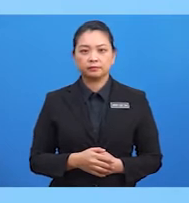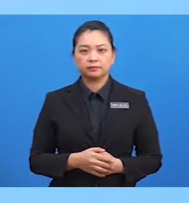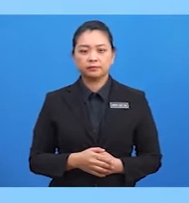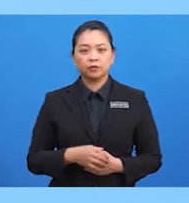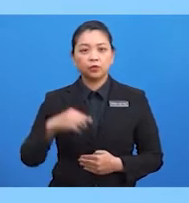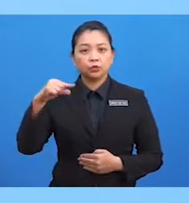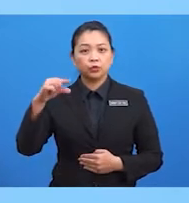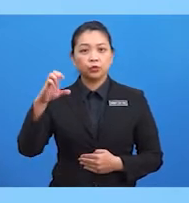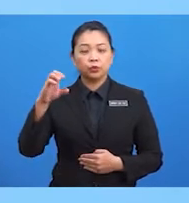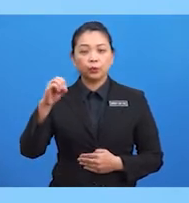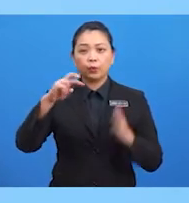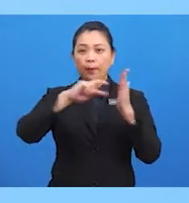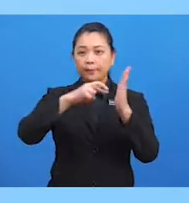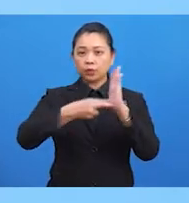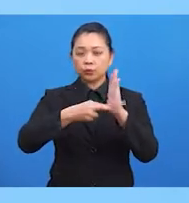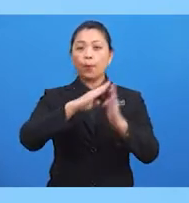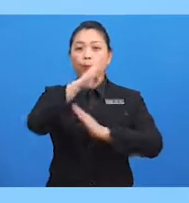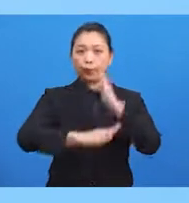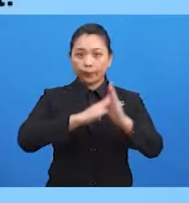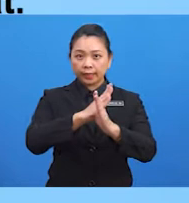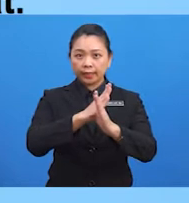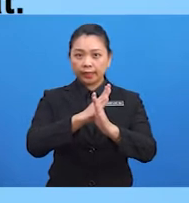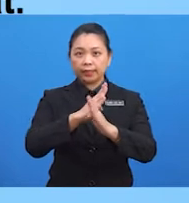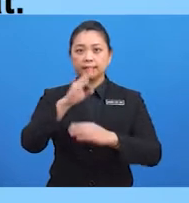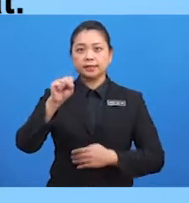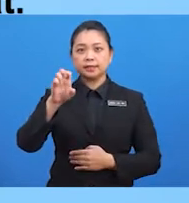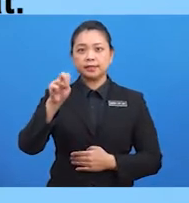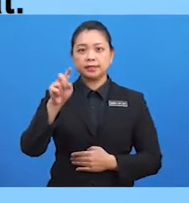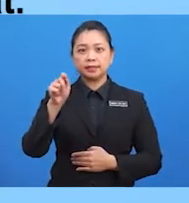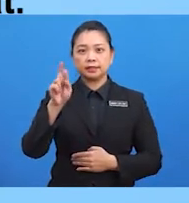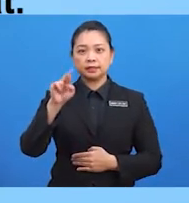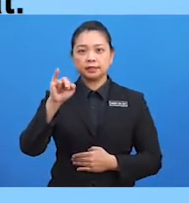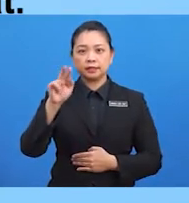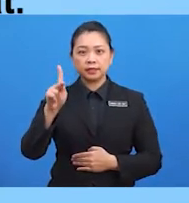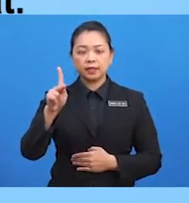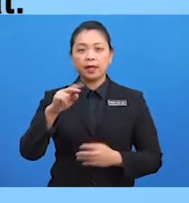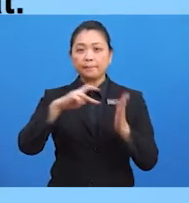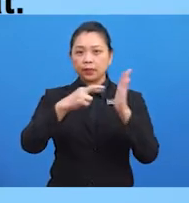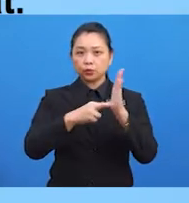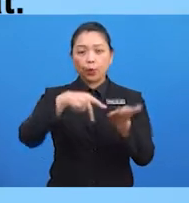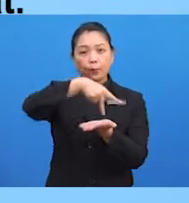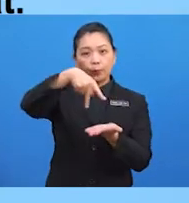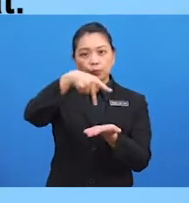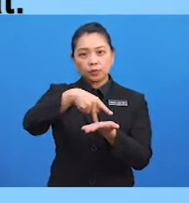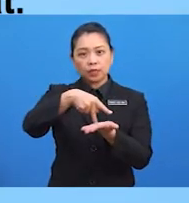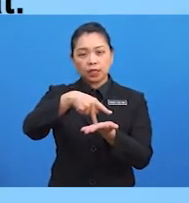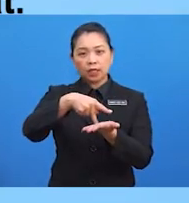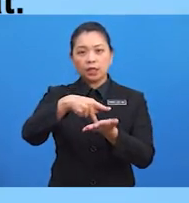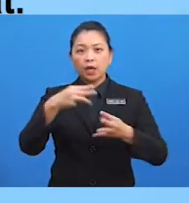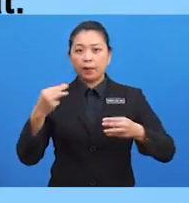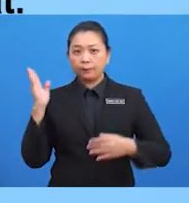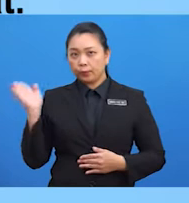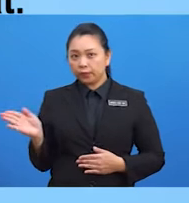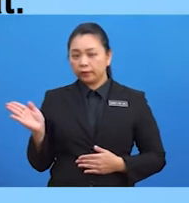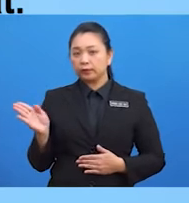bermaksud bumi dan sentrik bermaksud berpusat. Model geosentrik meletakkan